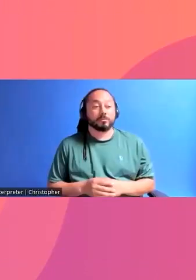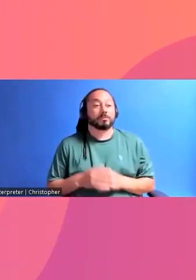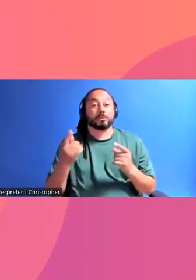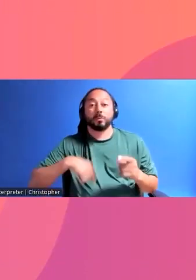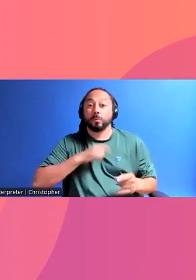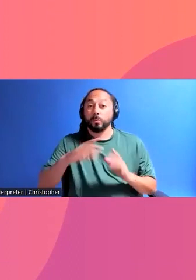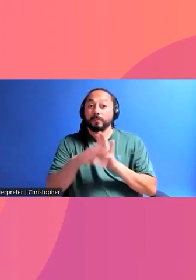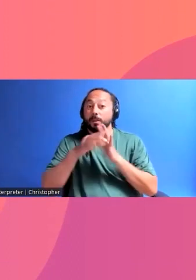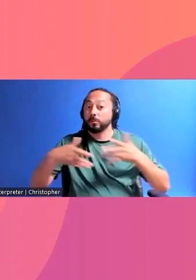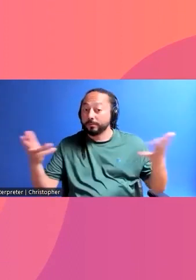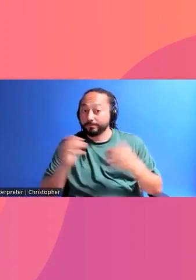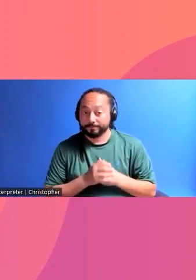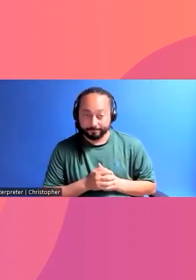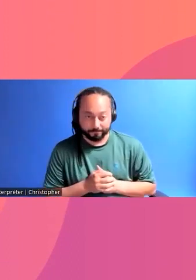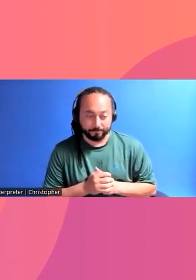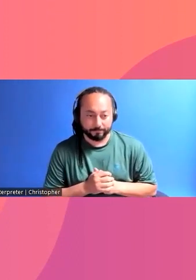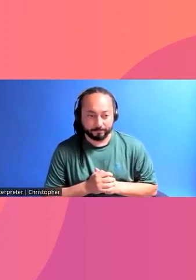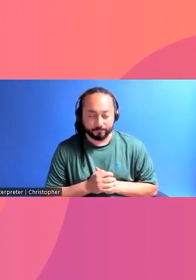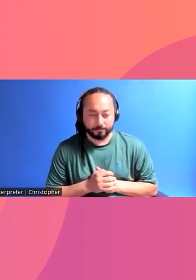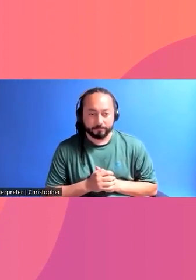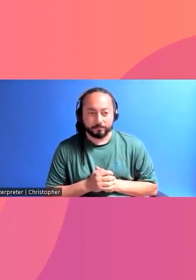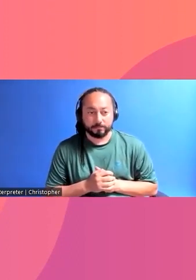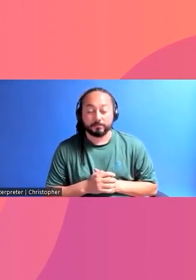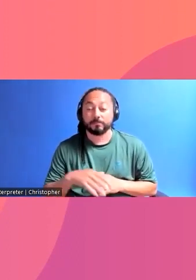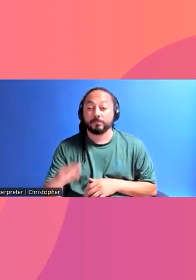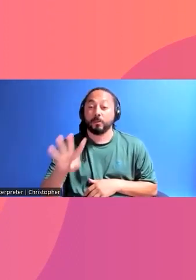revue exploratoire?